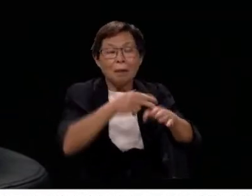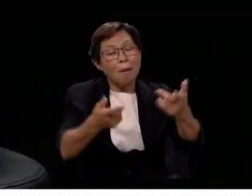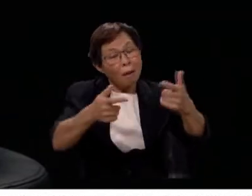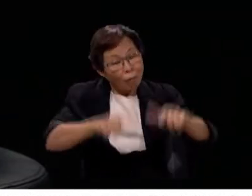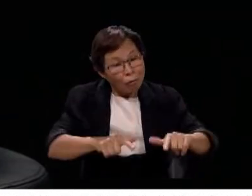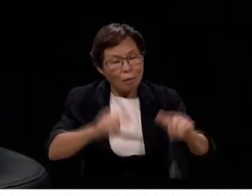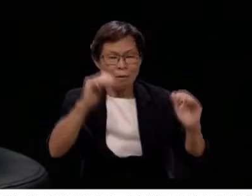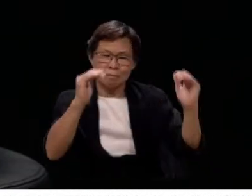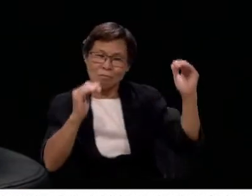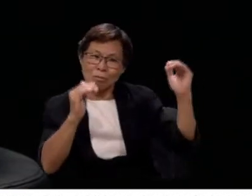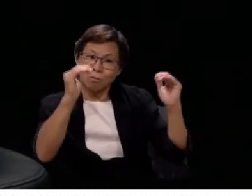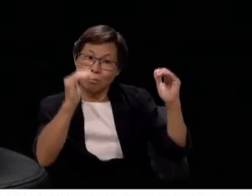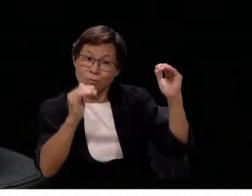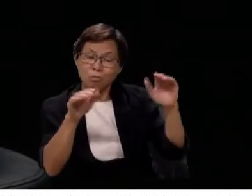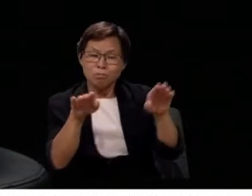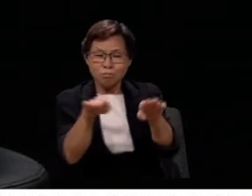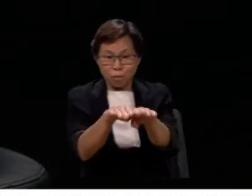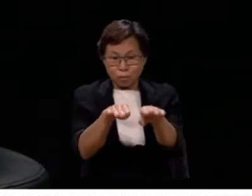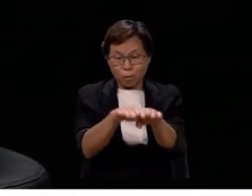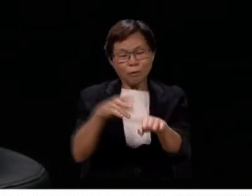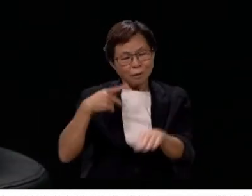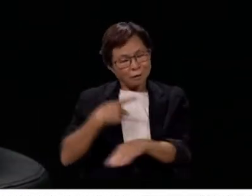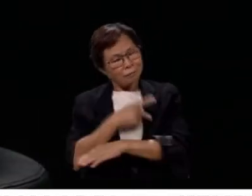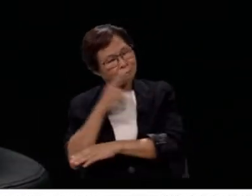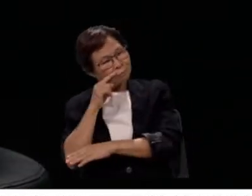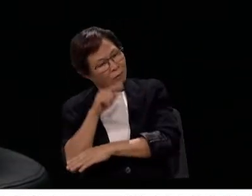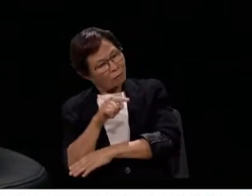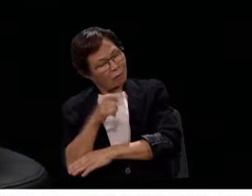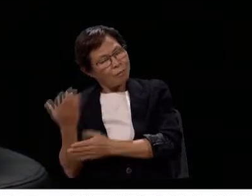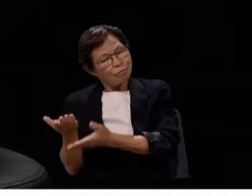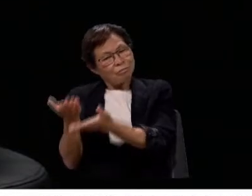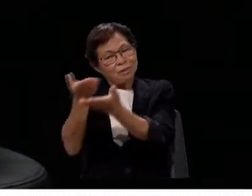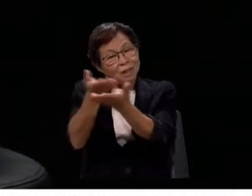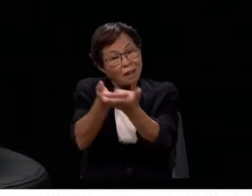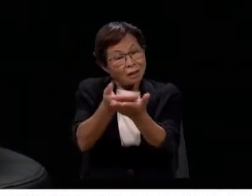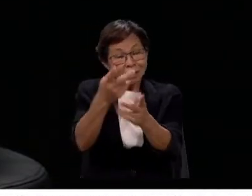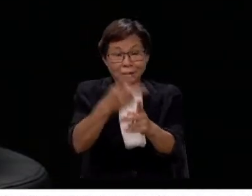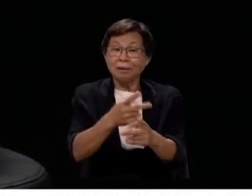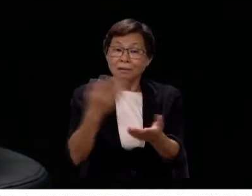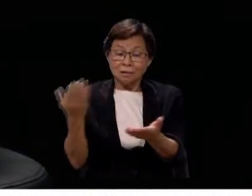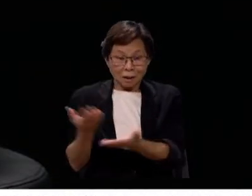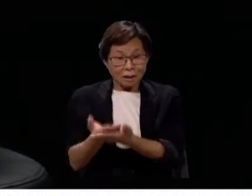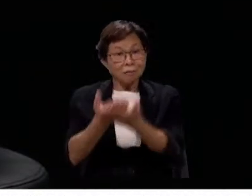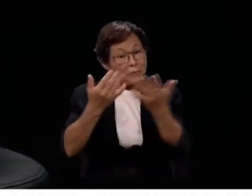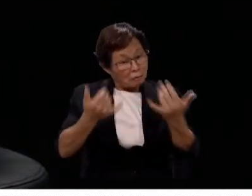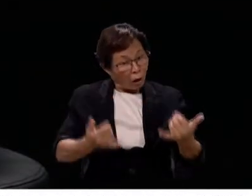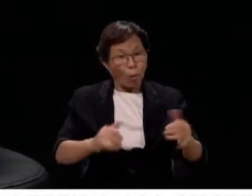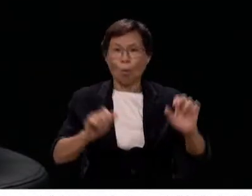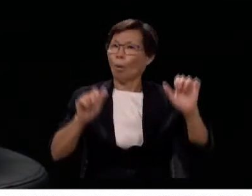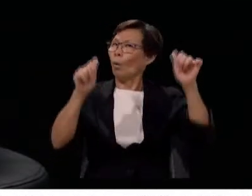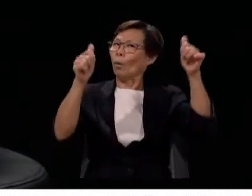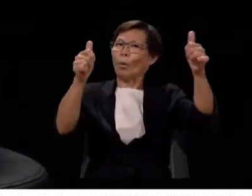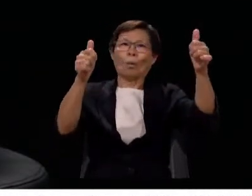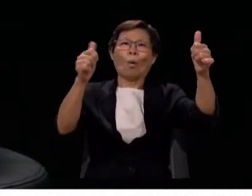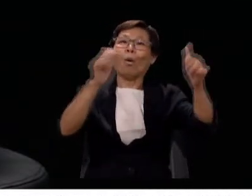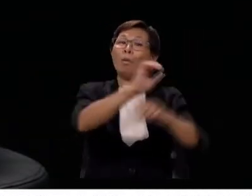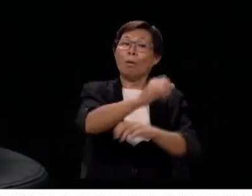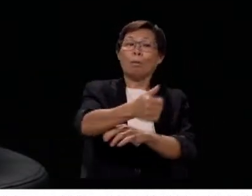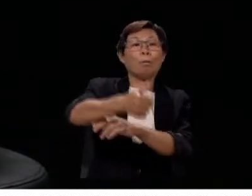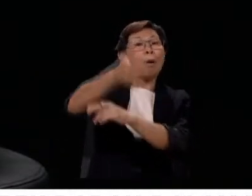dengan mengimbangi lovely ini maka kita melihat bahwa cadangan kali ini amat baik sekali sedikit pertama sekali